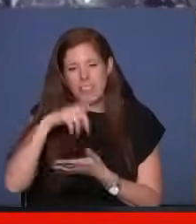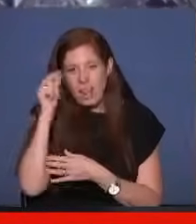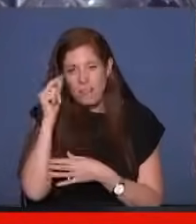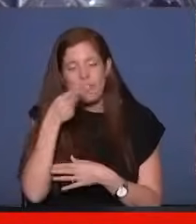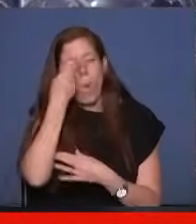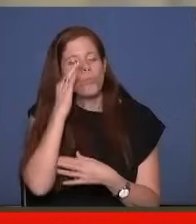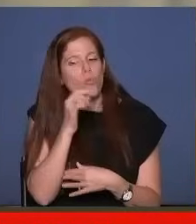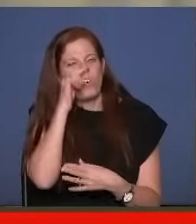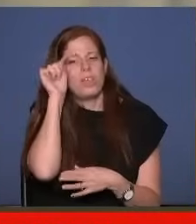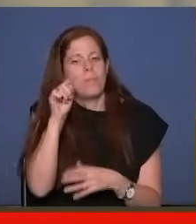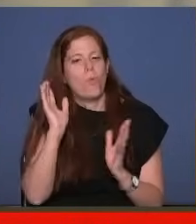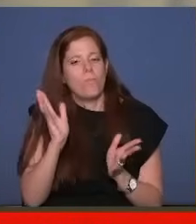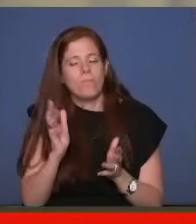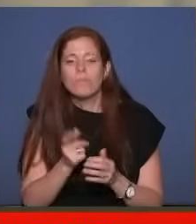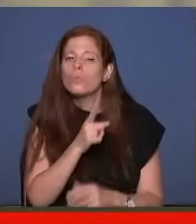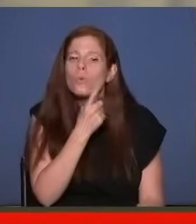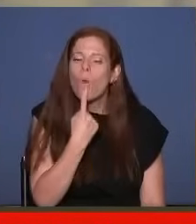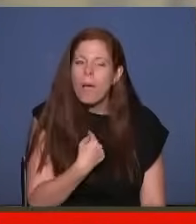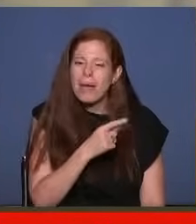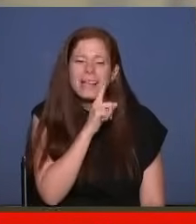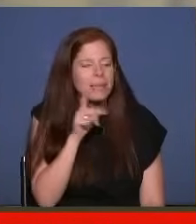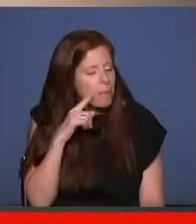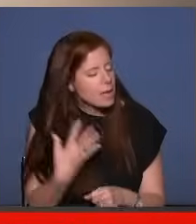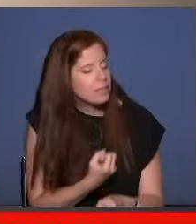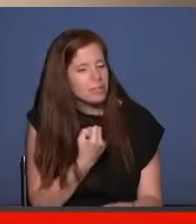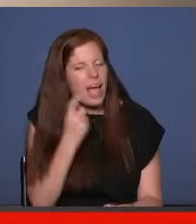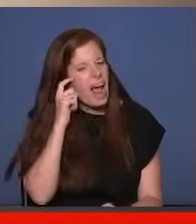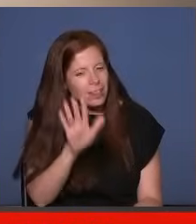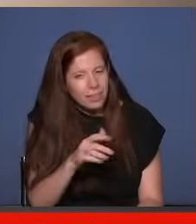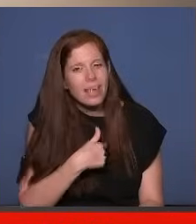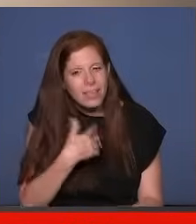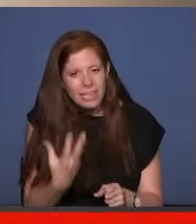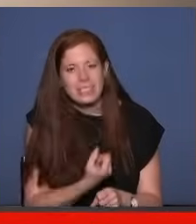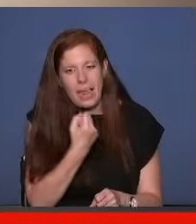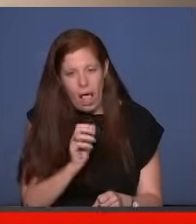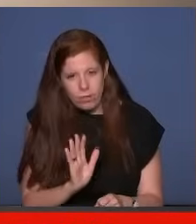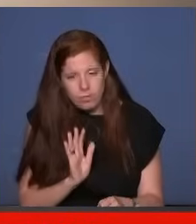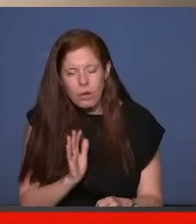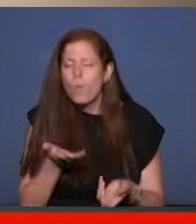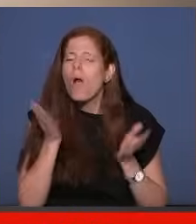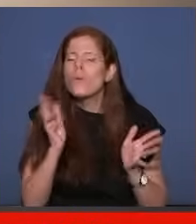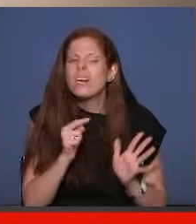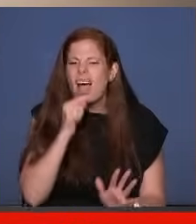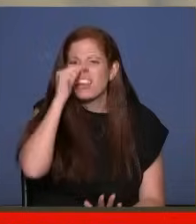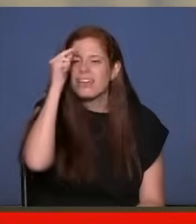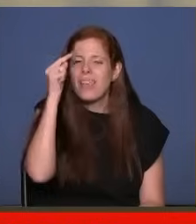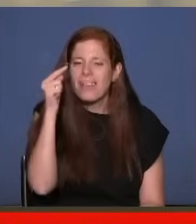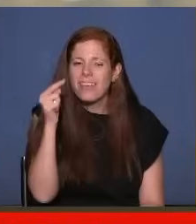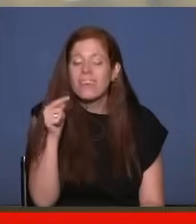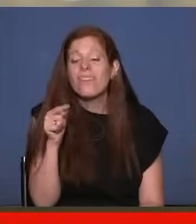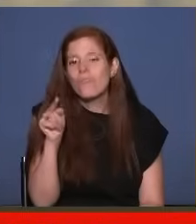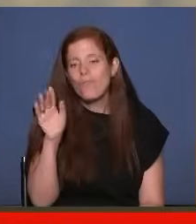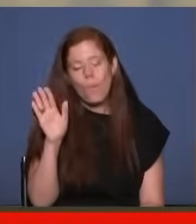מתמיד. הוא אמר לי, אמא, אני אצליח, אל תדאגי, אני אצליח. הוא היה כל כך גאה, והוא